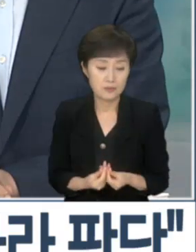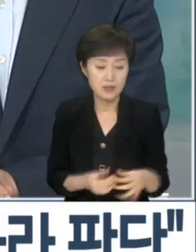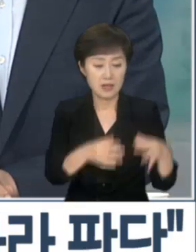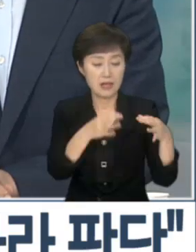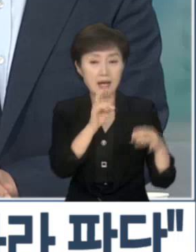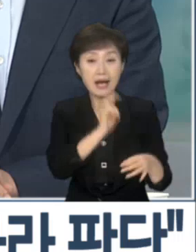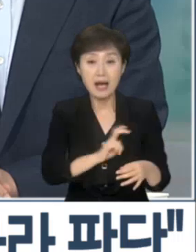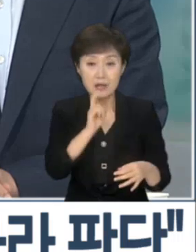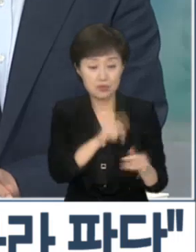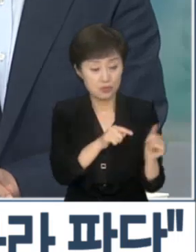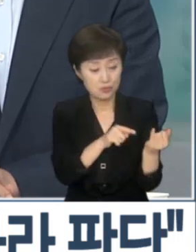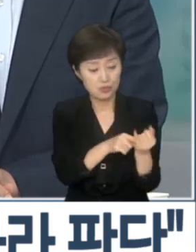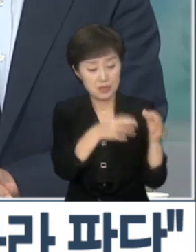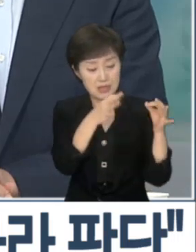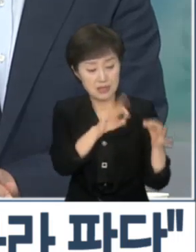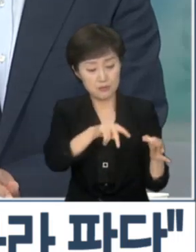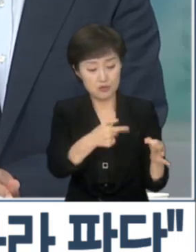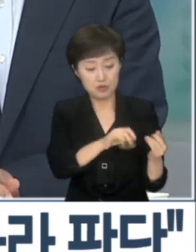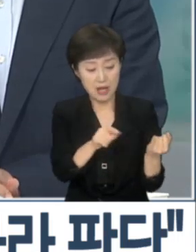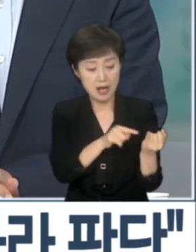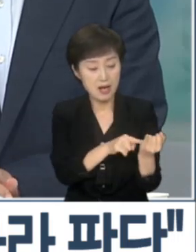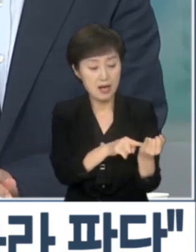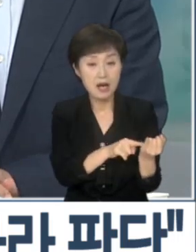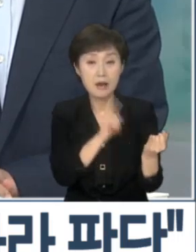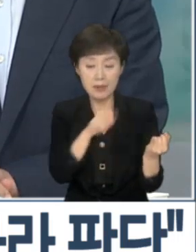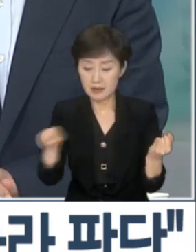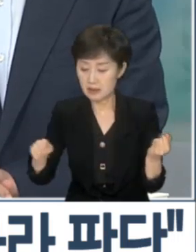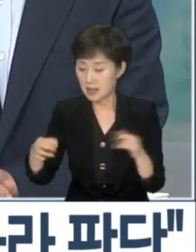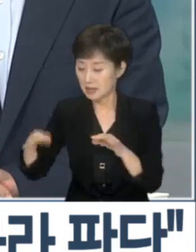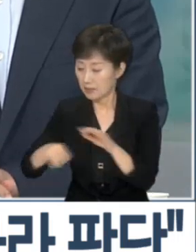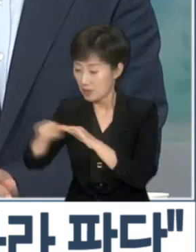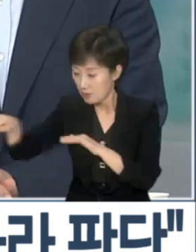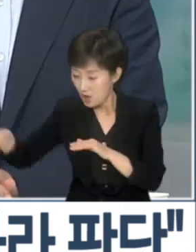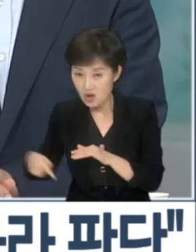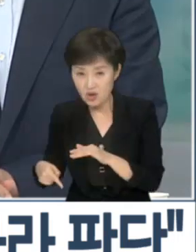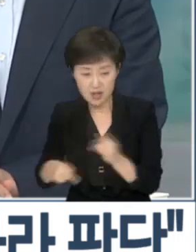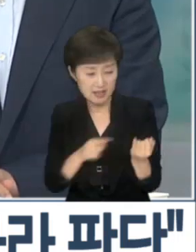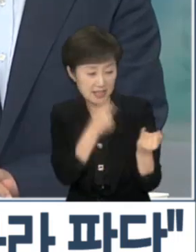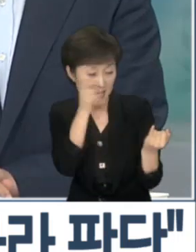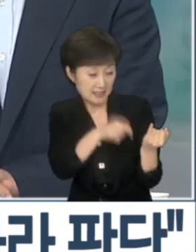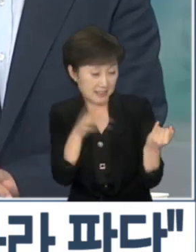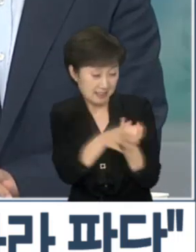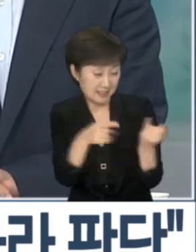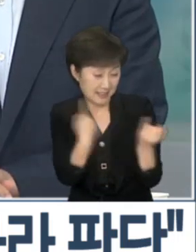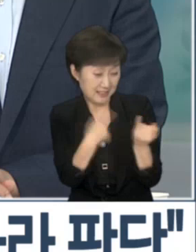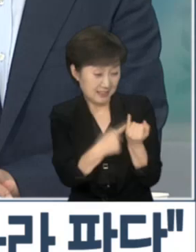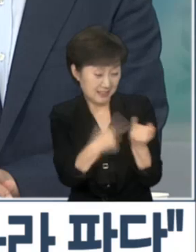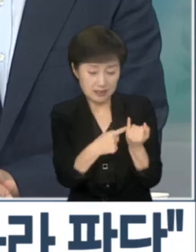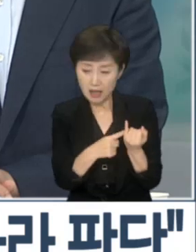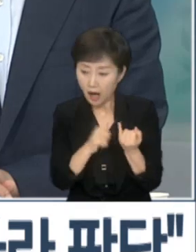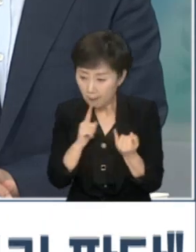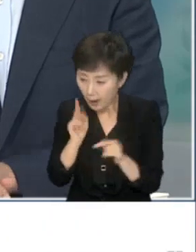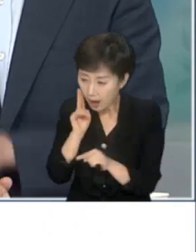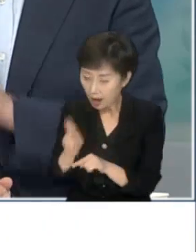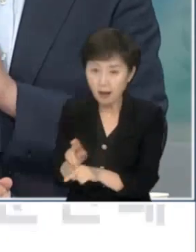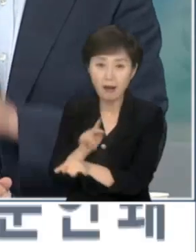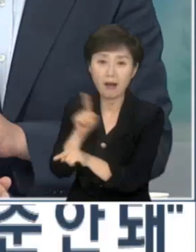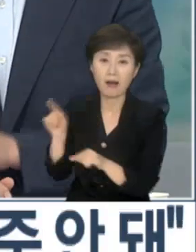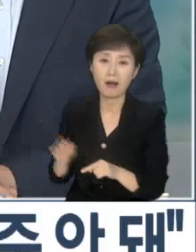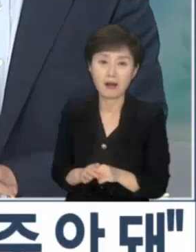후쿠 발언에 대해서요 김기원 대표를 비롯해서 주요 정치인들이 다 비난하고 나서요